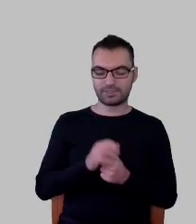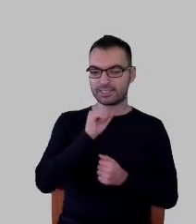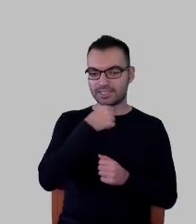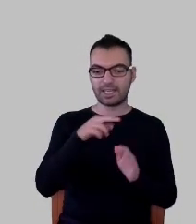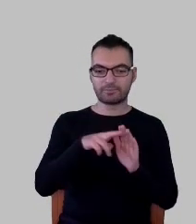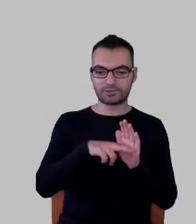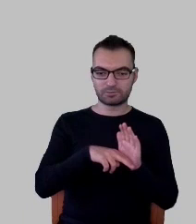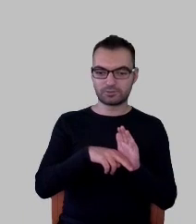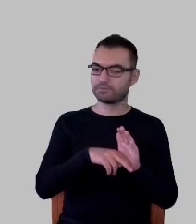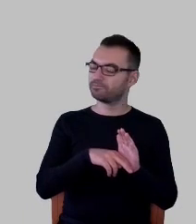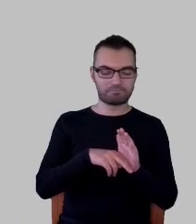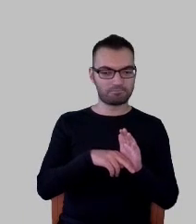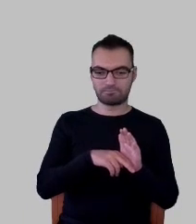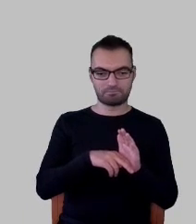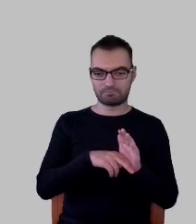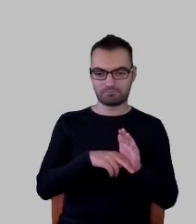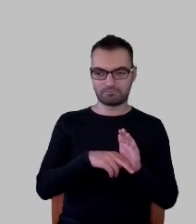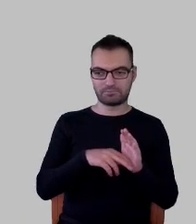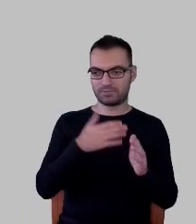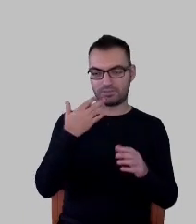stare przepisy już nie regulują